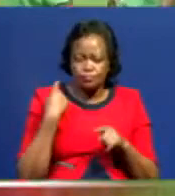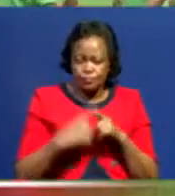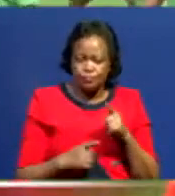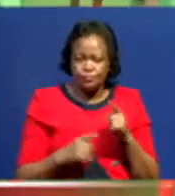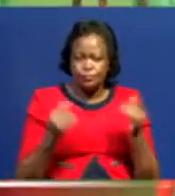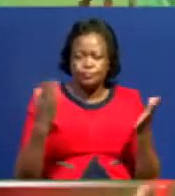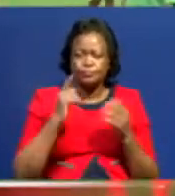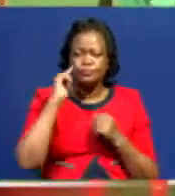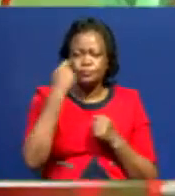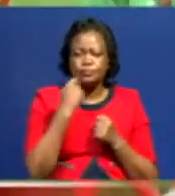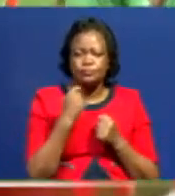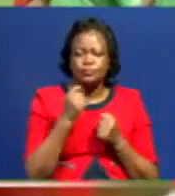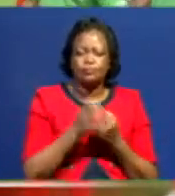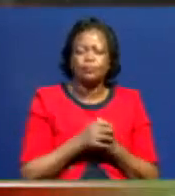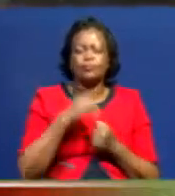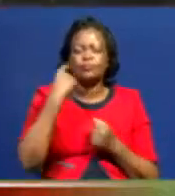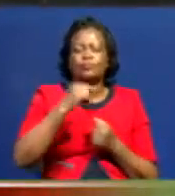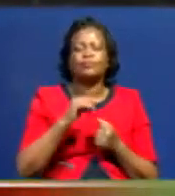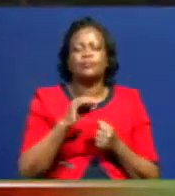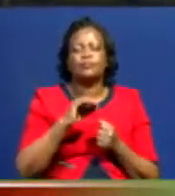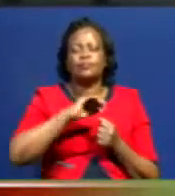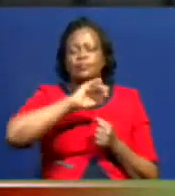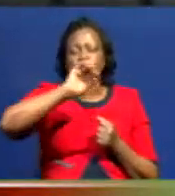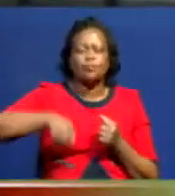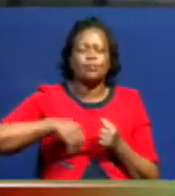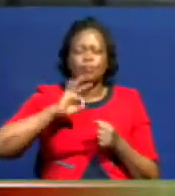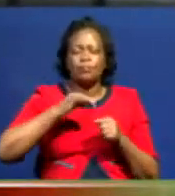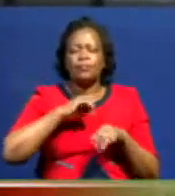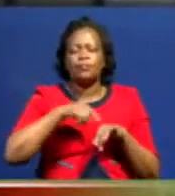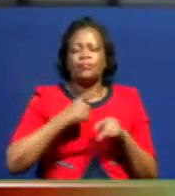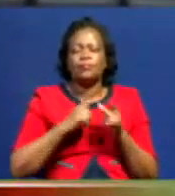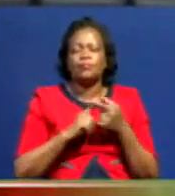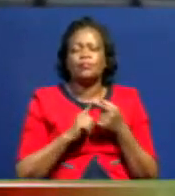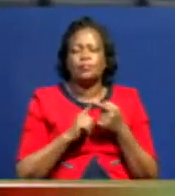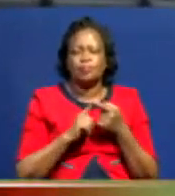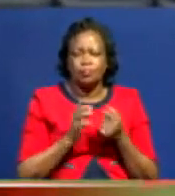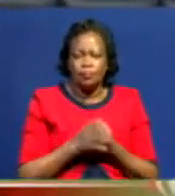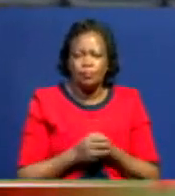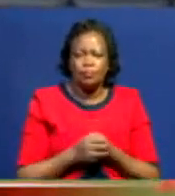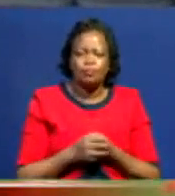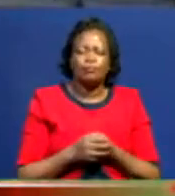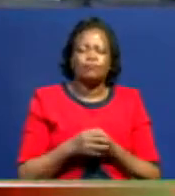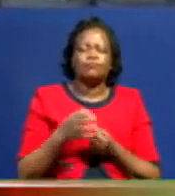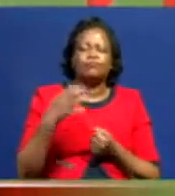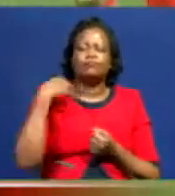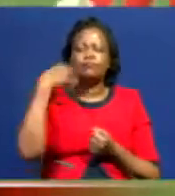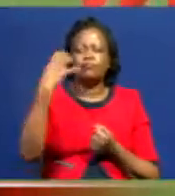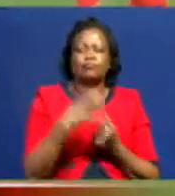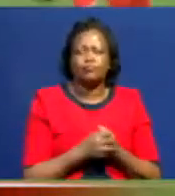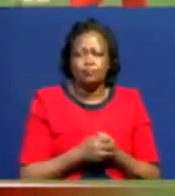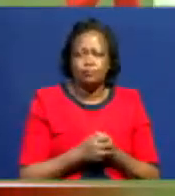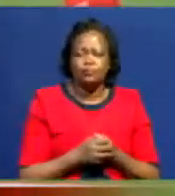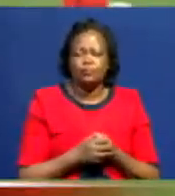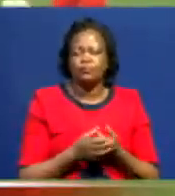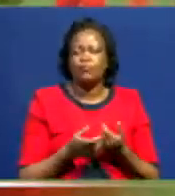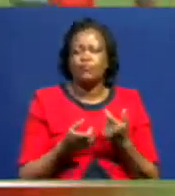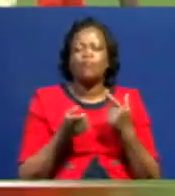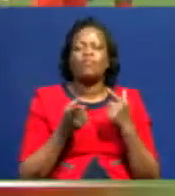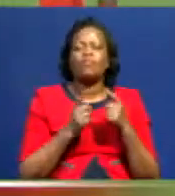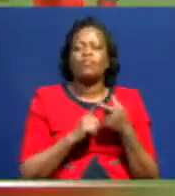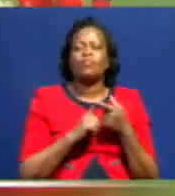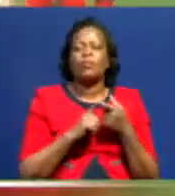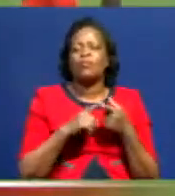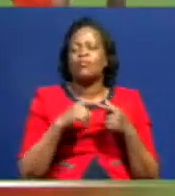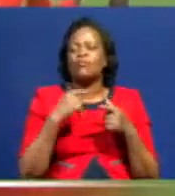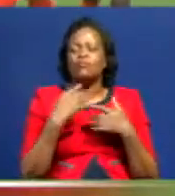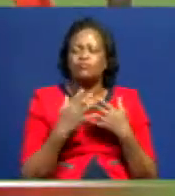ambapo Kenya ilishindwa Kamerun kwenye raundi ya tatu. Mabingwa wa kitaifa baina ya shule za upili, shule ya upili ya wasichana ya Uyeta, wana